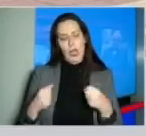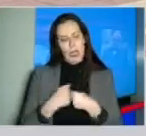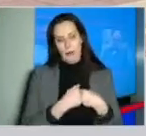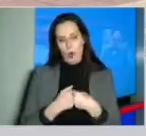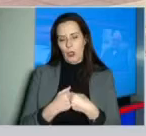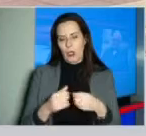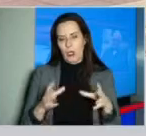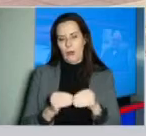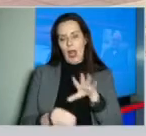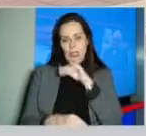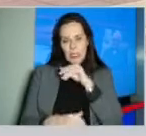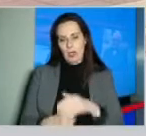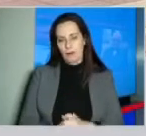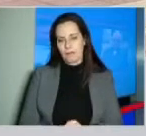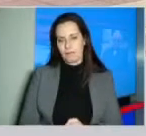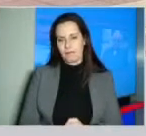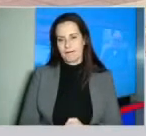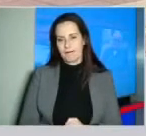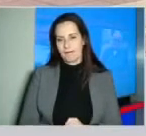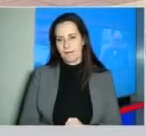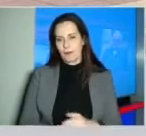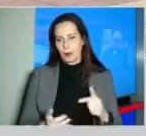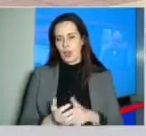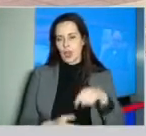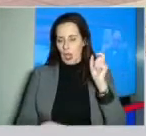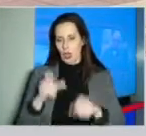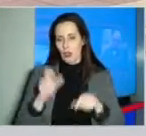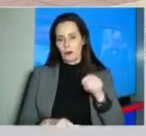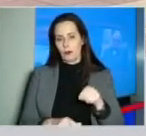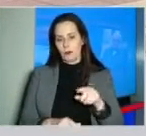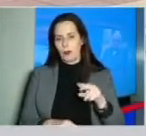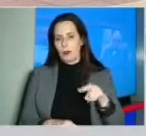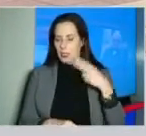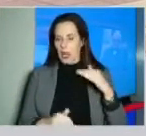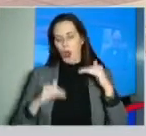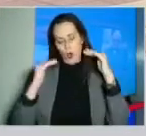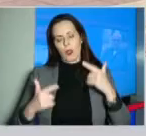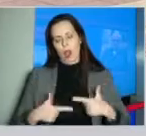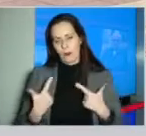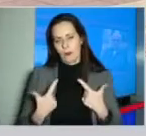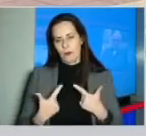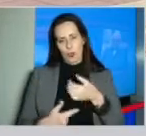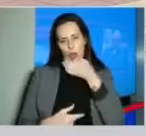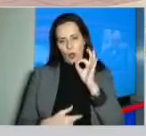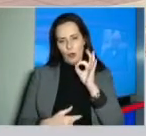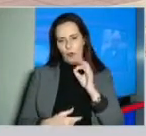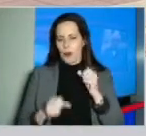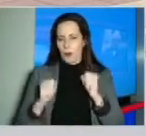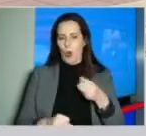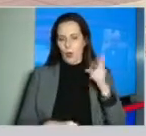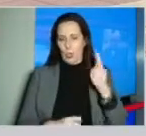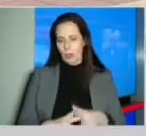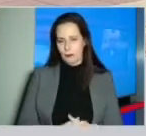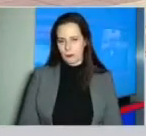עם ההזדקנות והזקנה, כדי שלאנשים הללו תהיה איכות חיים טובה יותר ובטוחה יותר.